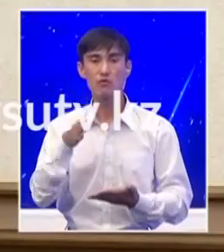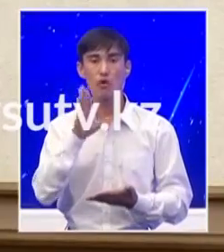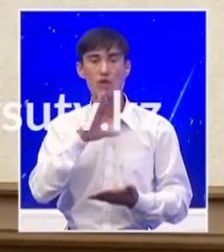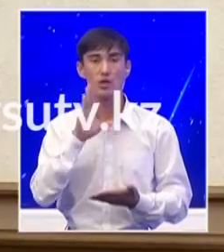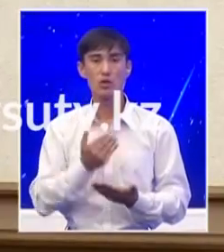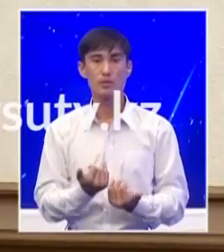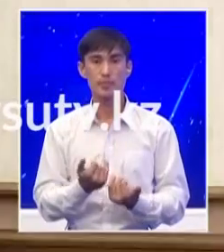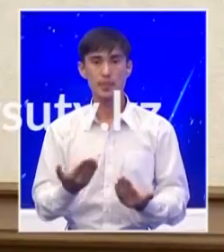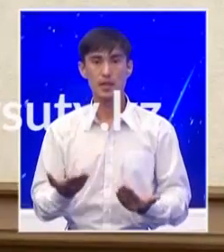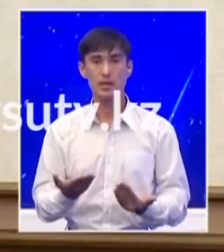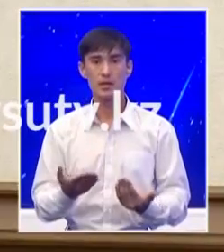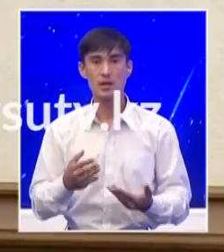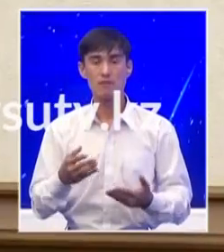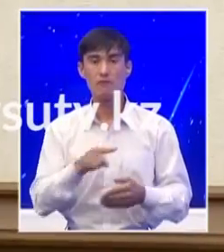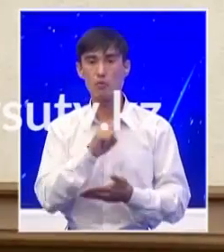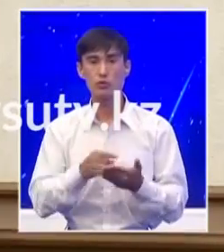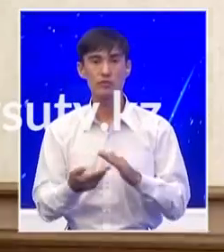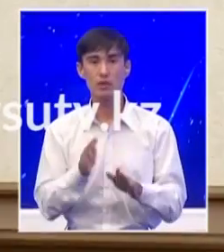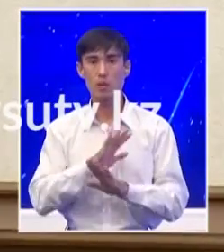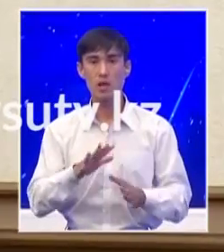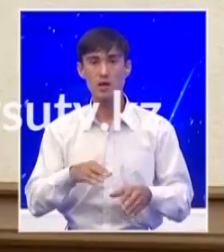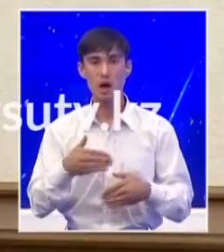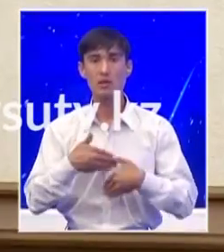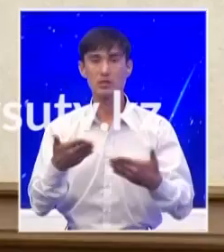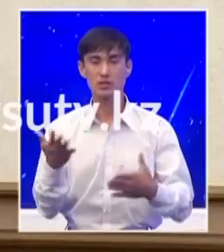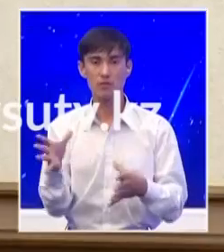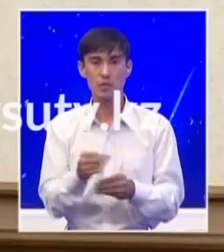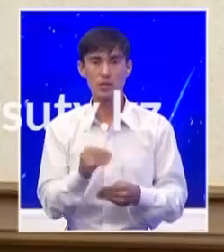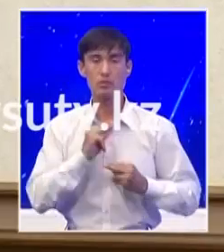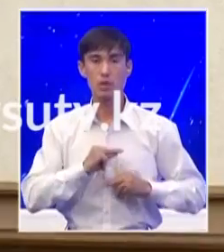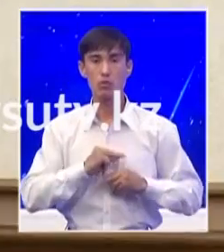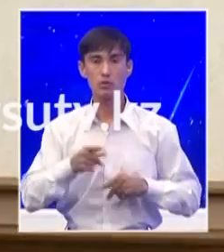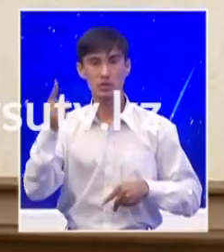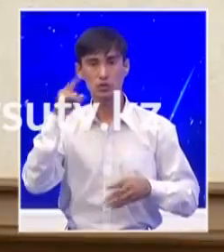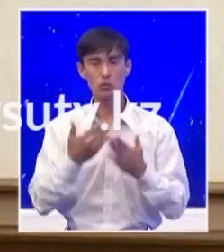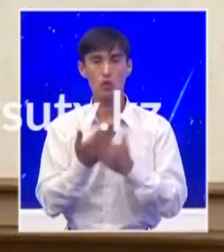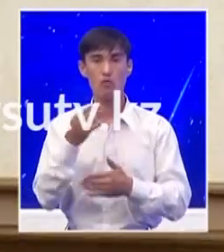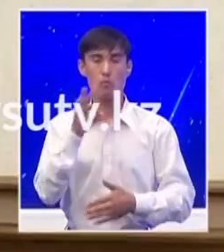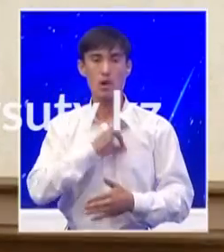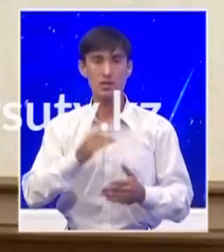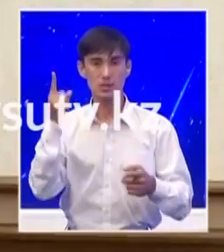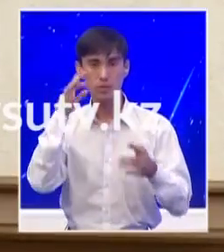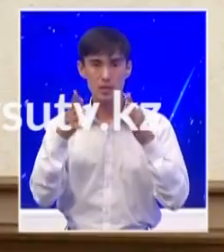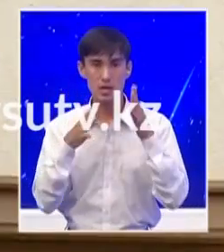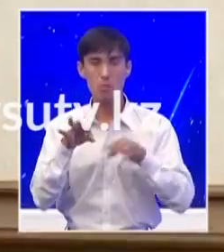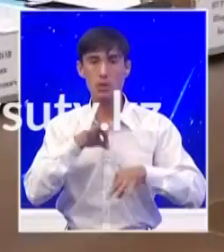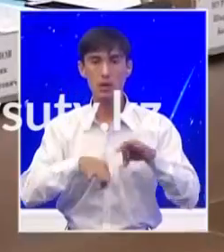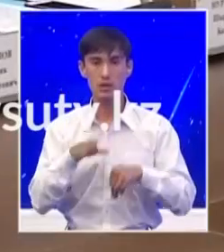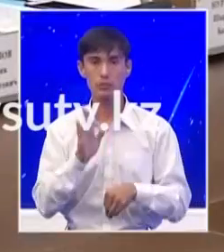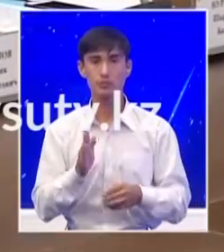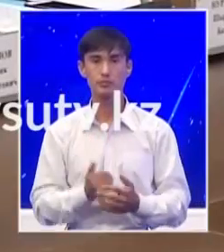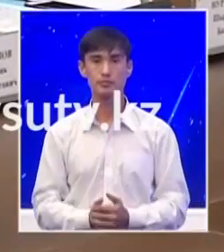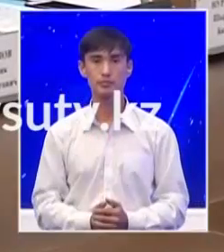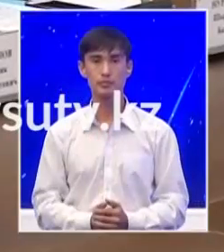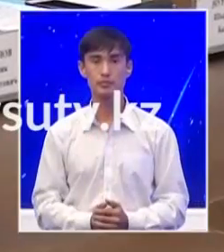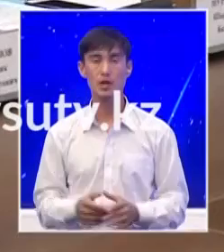целом вопросов немало, но я открыт к совместной работе, креативным идеям, новым, полезным и перспективным проектам.